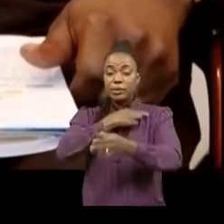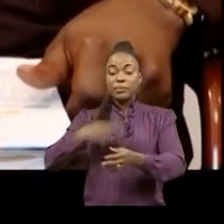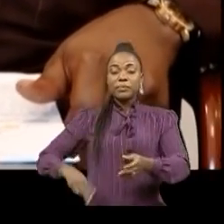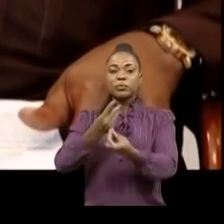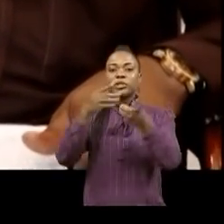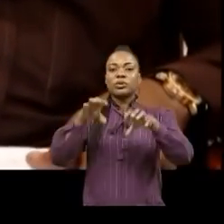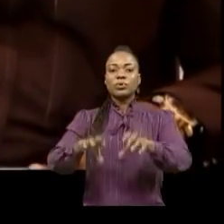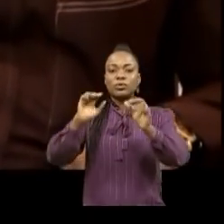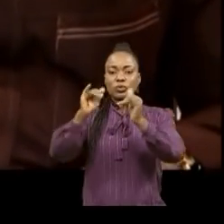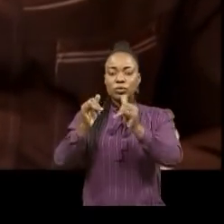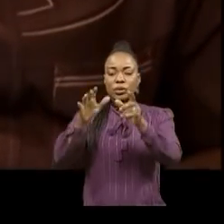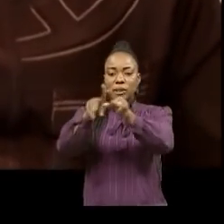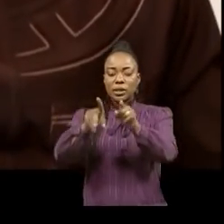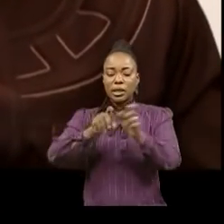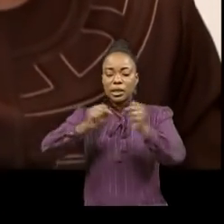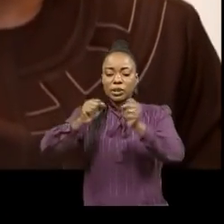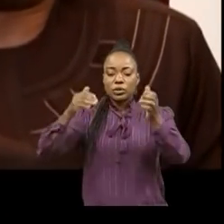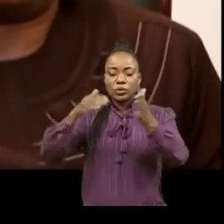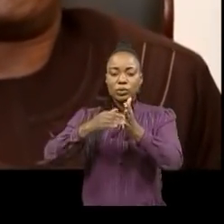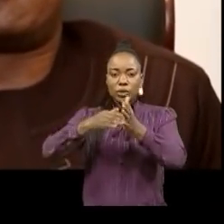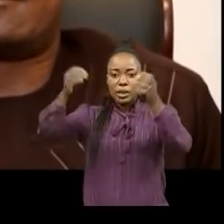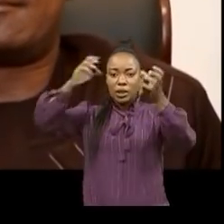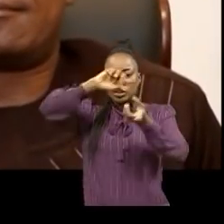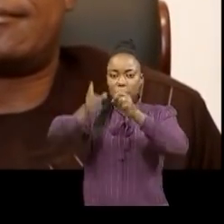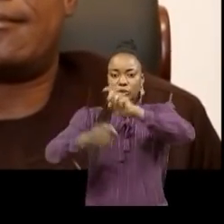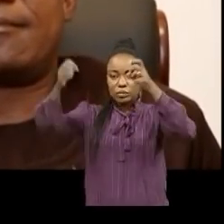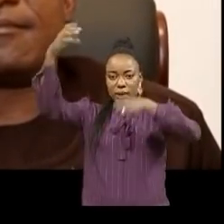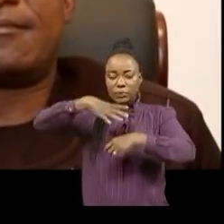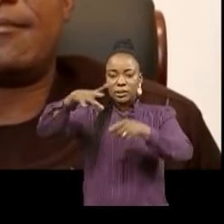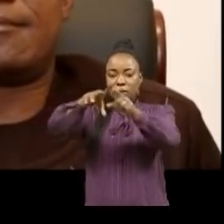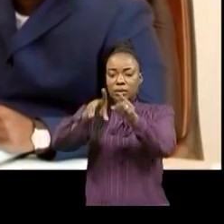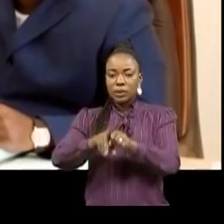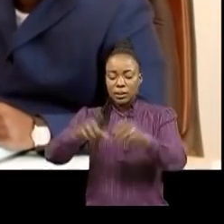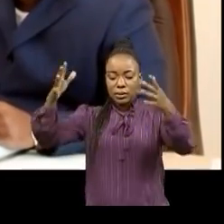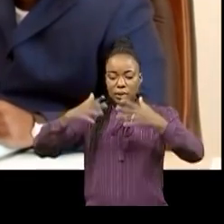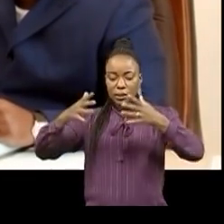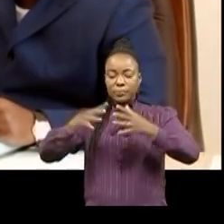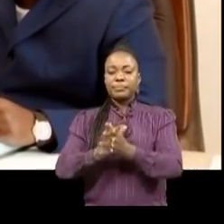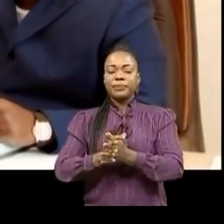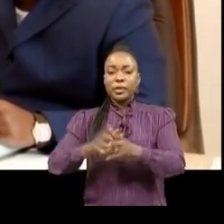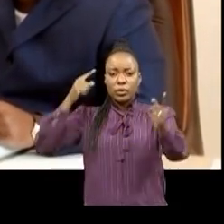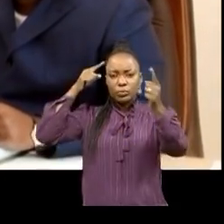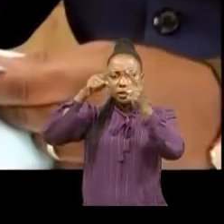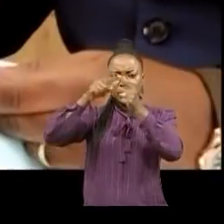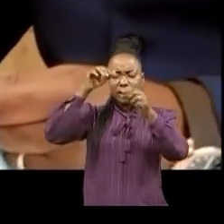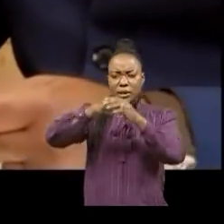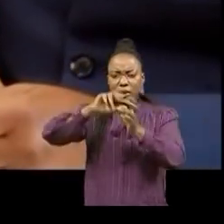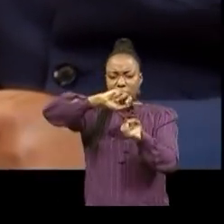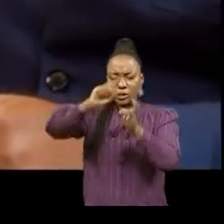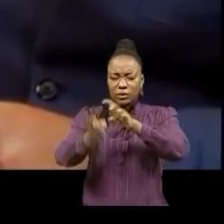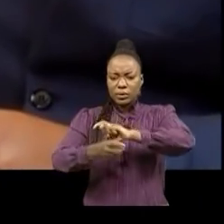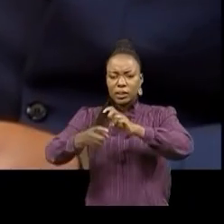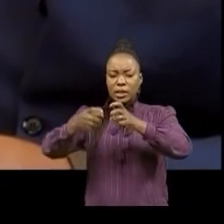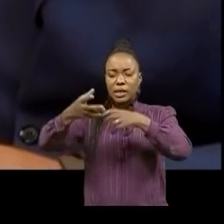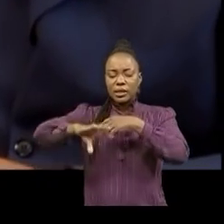Congo joue dans la lutte contre le changement climatique et la transition énergétique. L'objectif de la transition